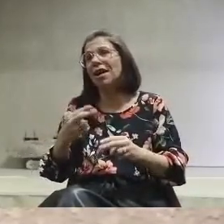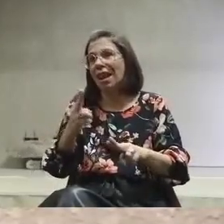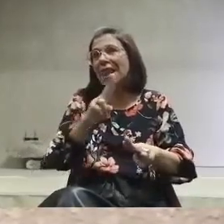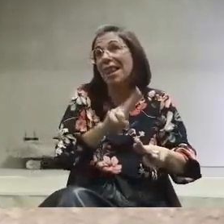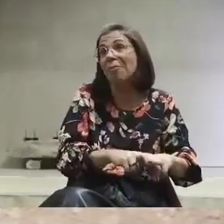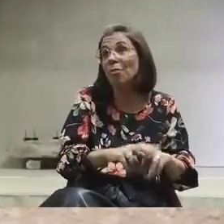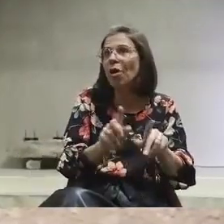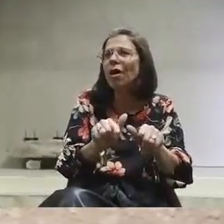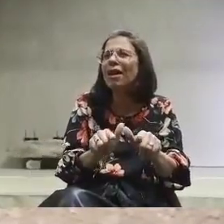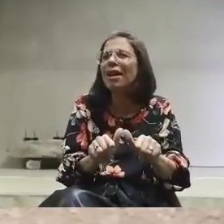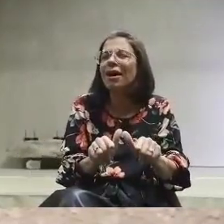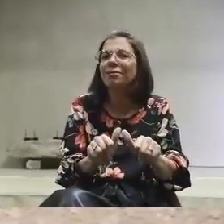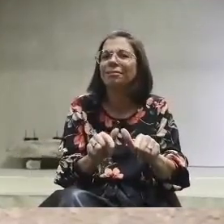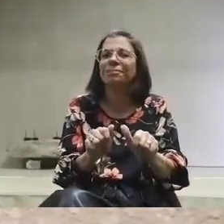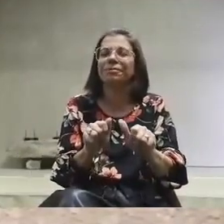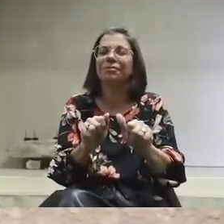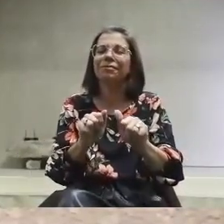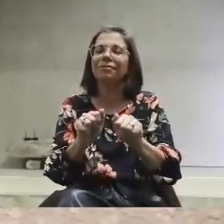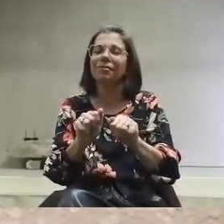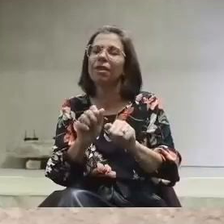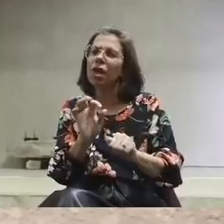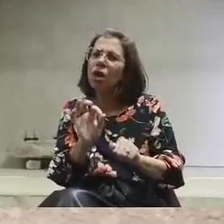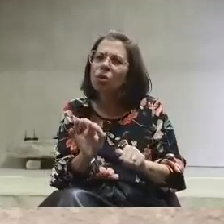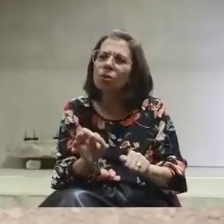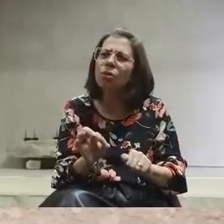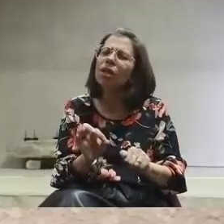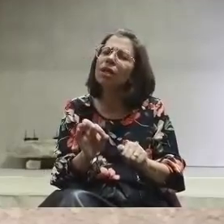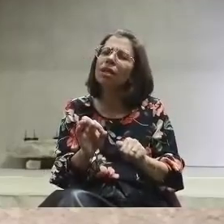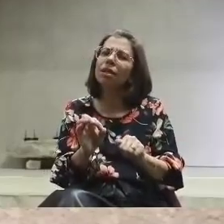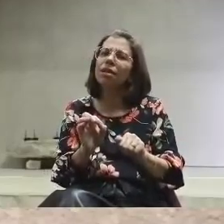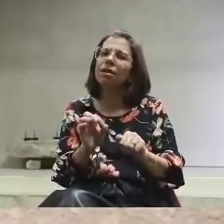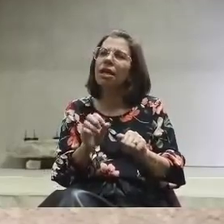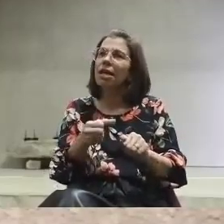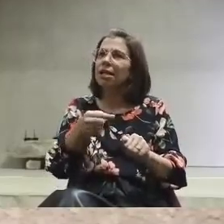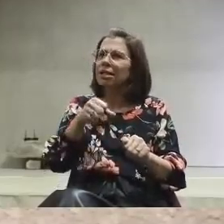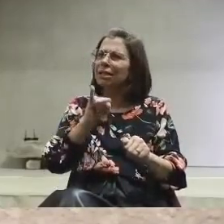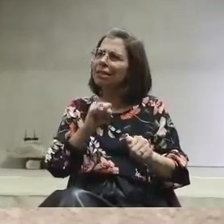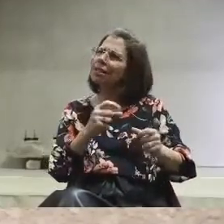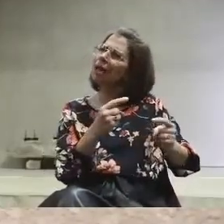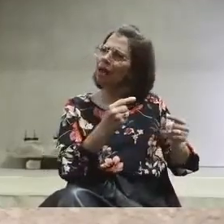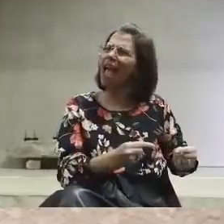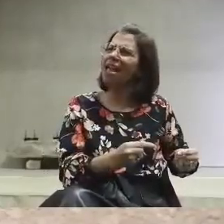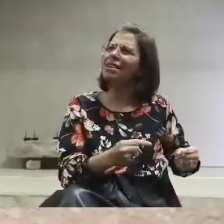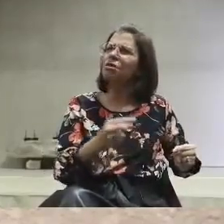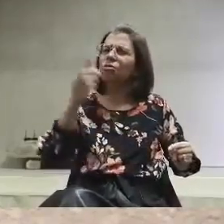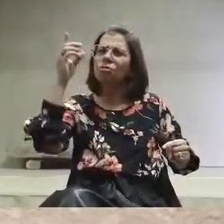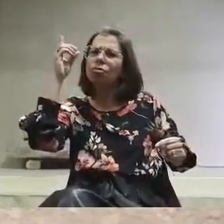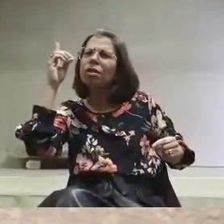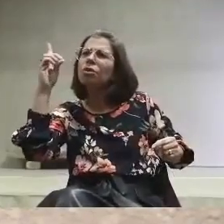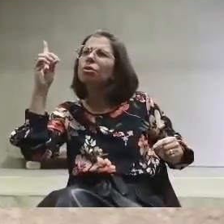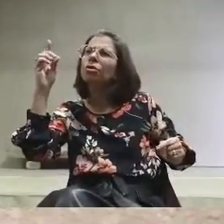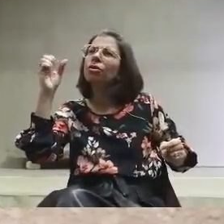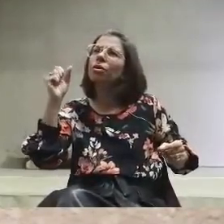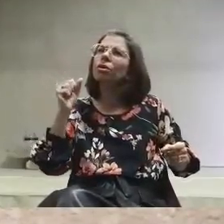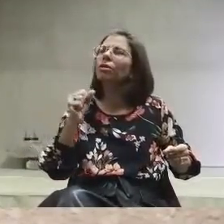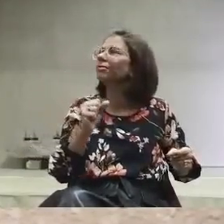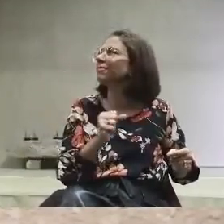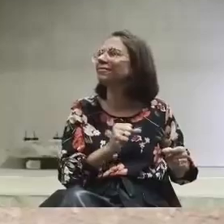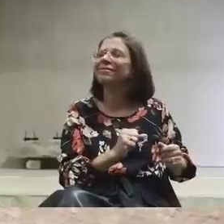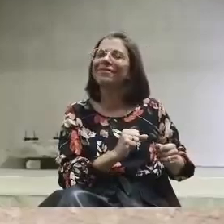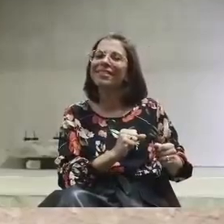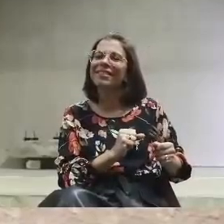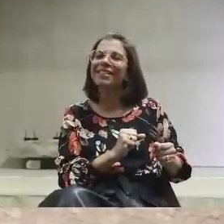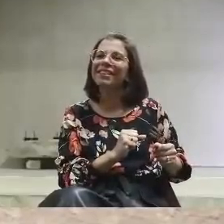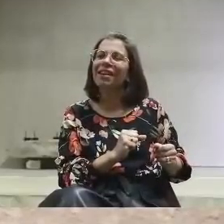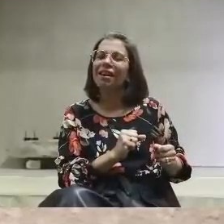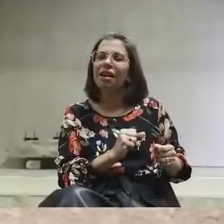étant séparé de Dieu, en étant ennemi de Dieu, soyons dans la confusion, dans l'obscurité,